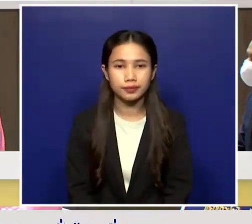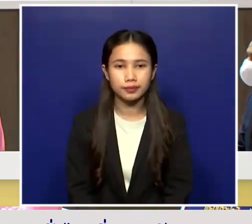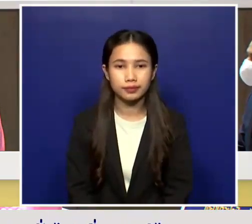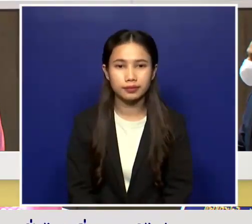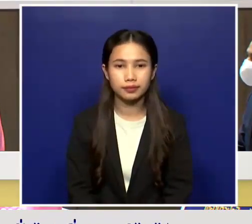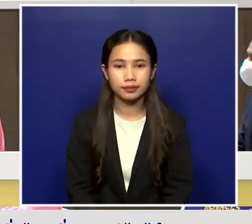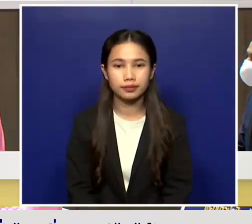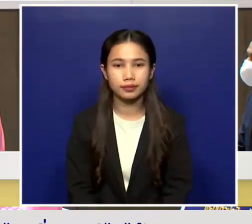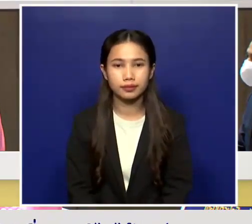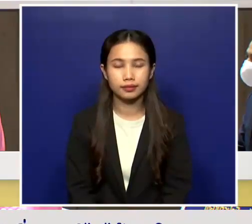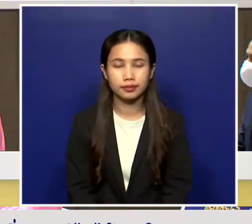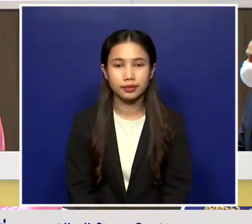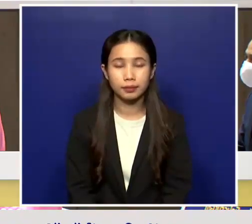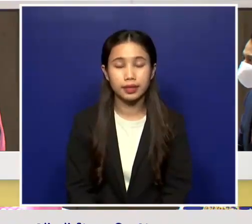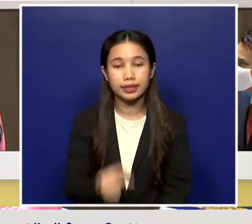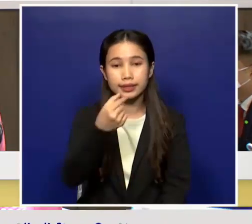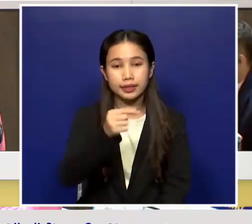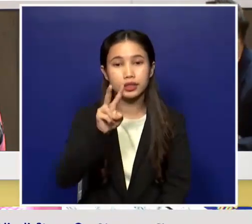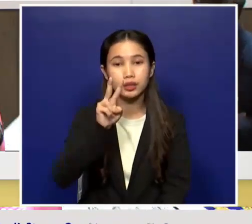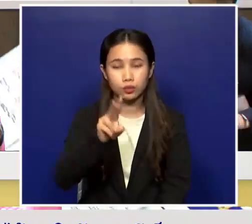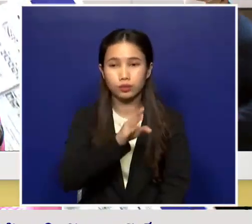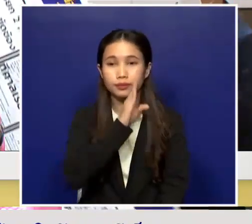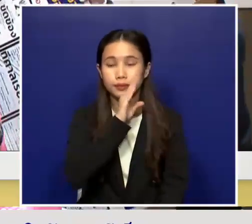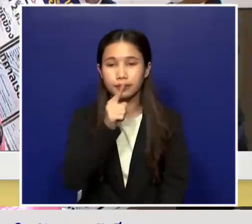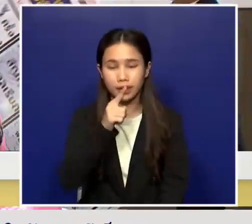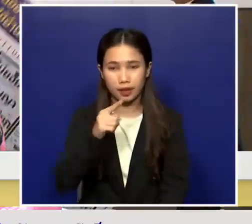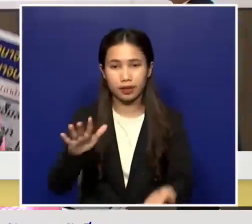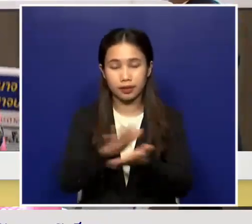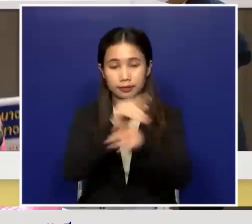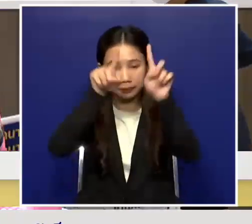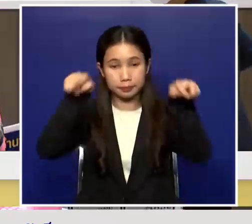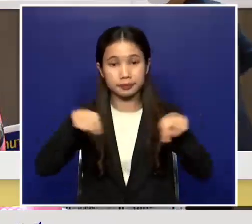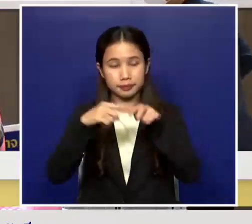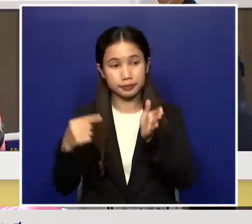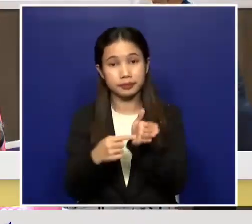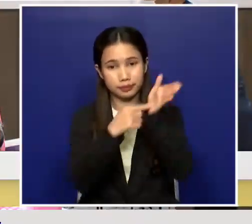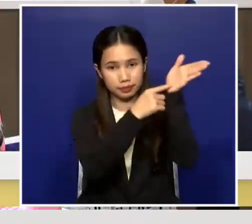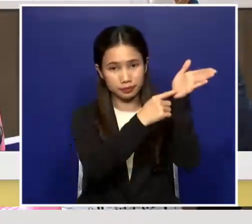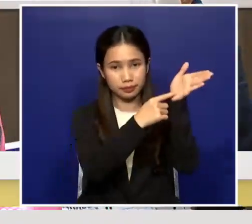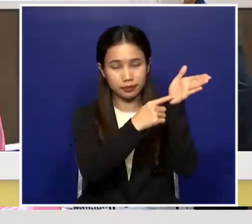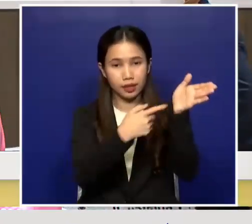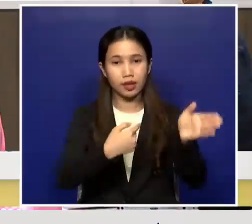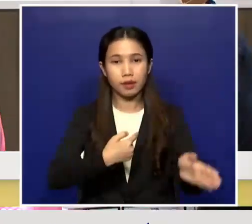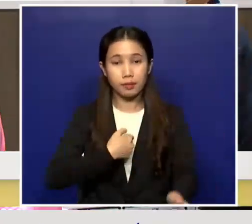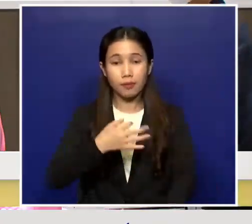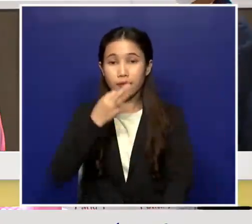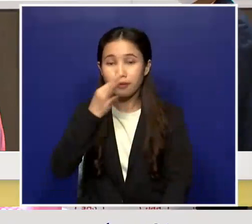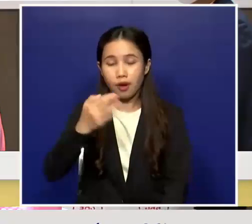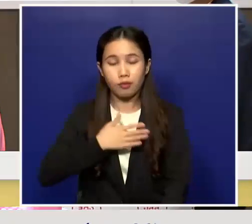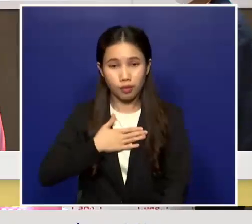ประเด็น G2K นะครับเชิญเลยครับขึ้นผ่านอันนี้ก่อนแผ่นนี้นี่ไงฟ้องผม2คดีน